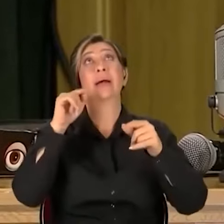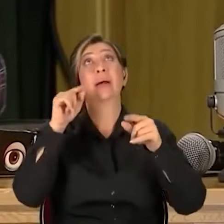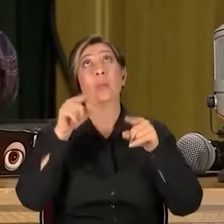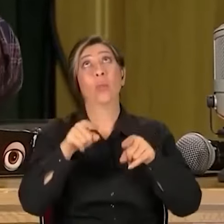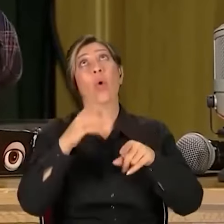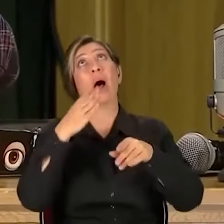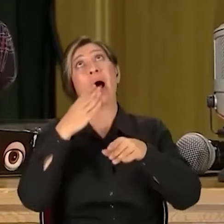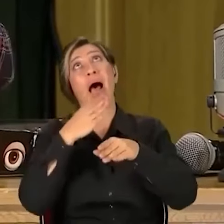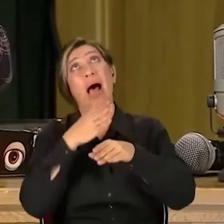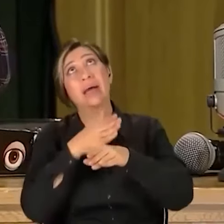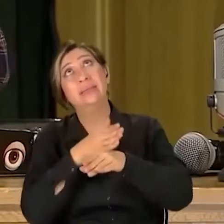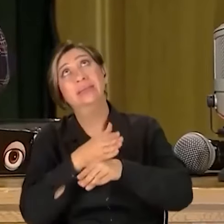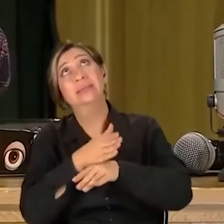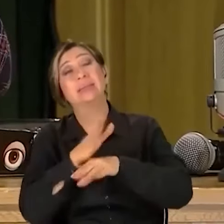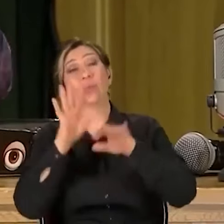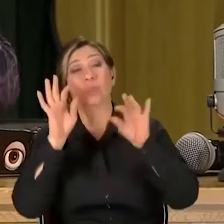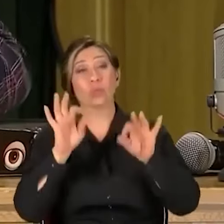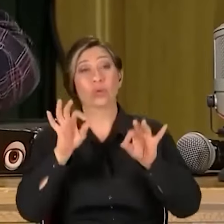aslında mutlaka bir